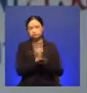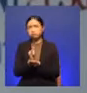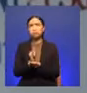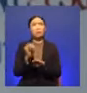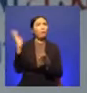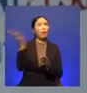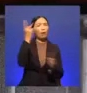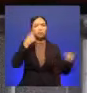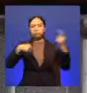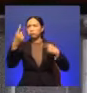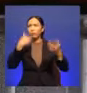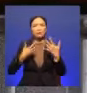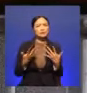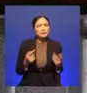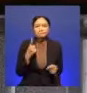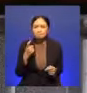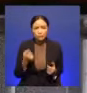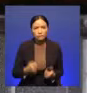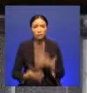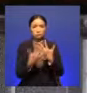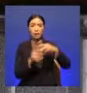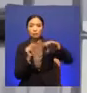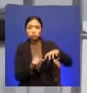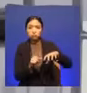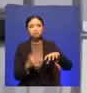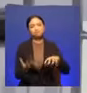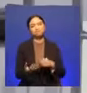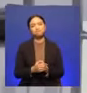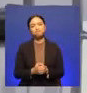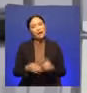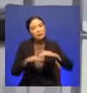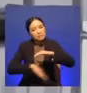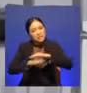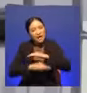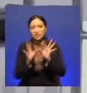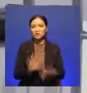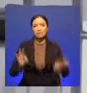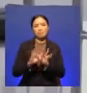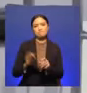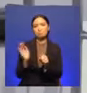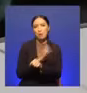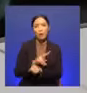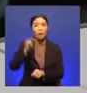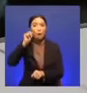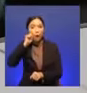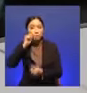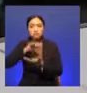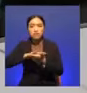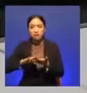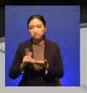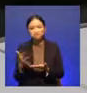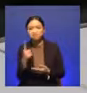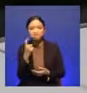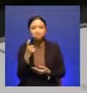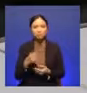เทเรือนจำจำนวนมากขาดแคลนสาธารณูปโภคขั้นพื้นฐานโดยเฉพาะน้ำสะอาดระบ